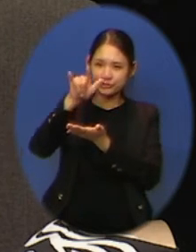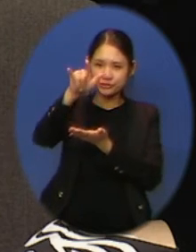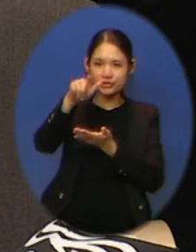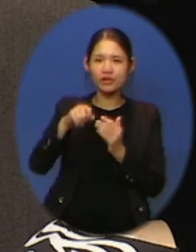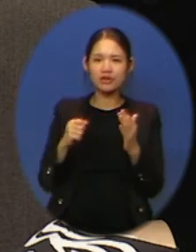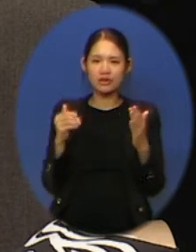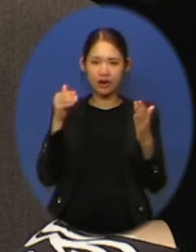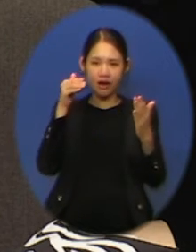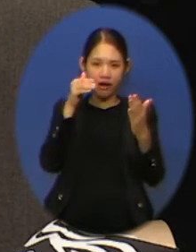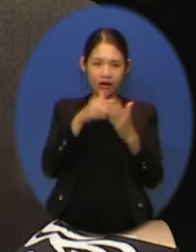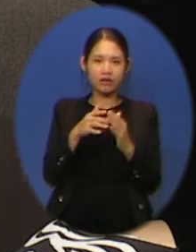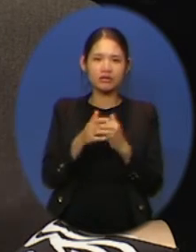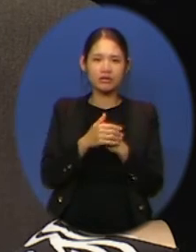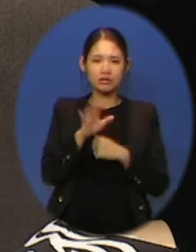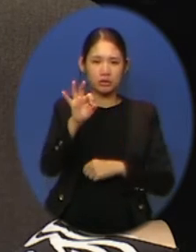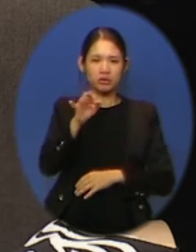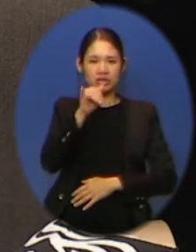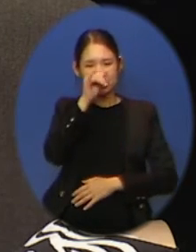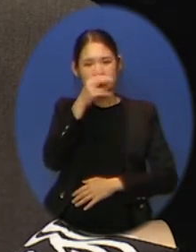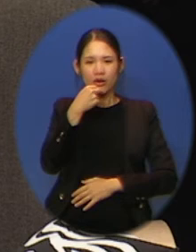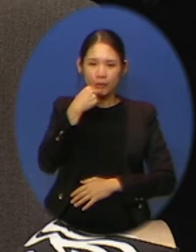돈이 얼마나 있느냐, 뭐 하게 된.